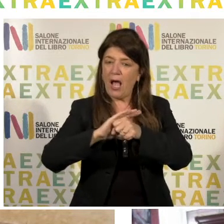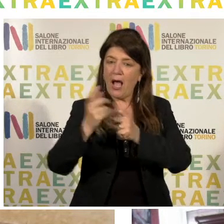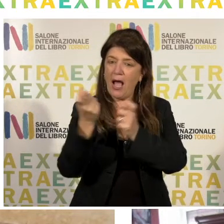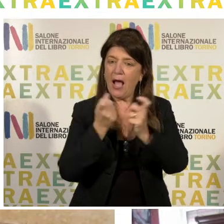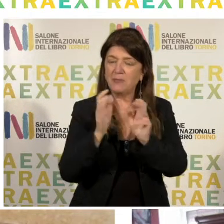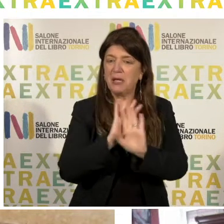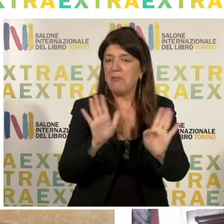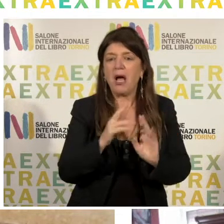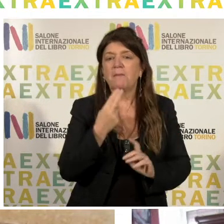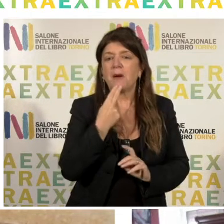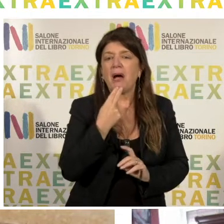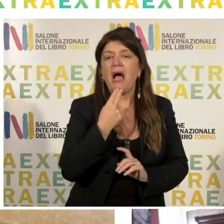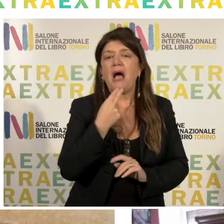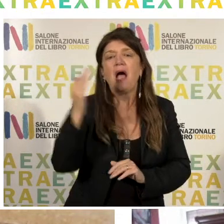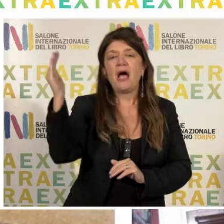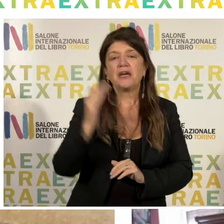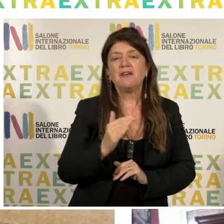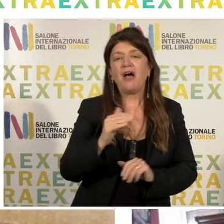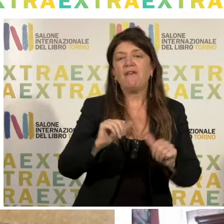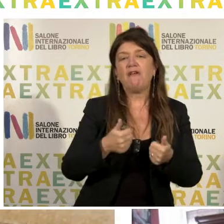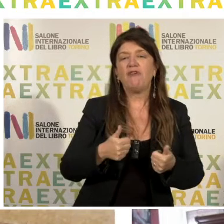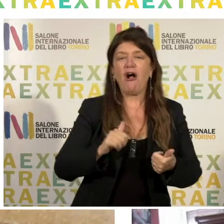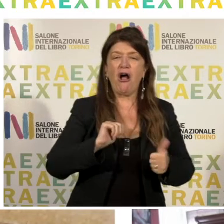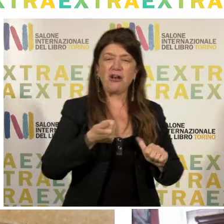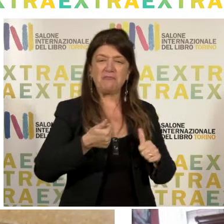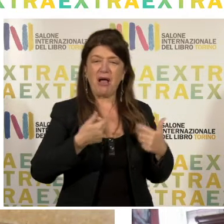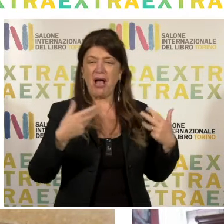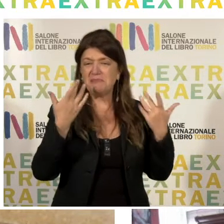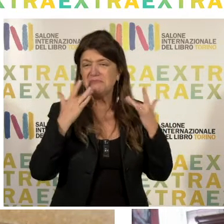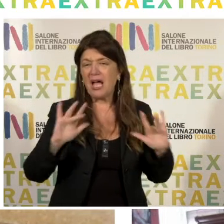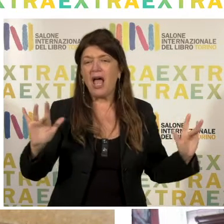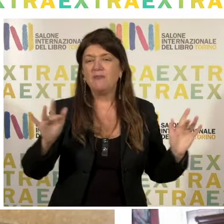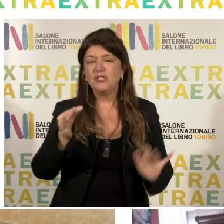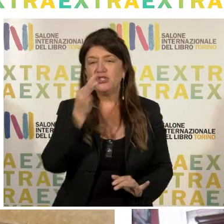mio papà arrivava con i chewing gum in tasca.